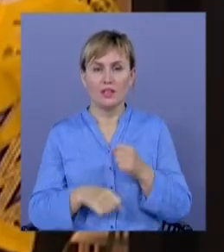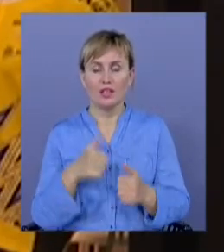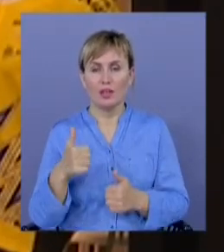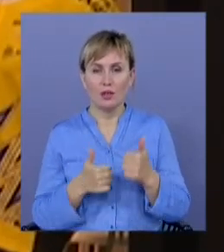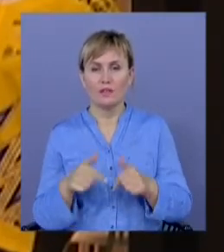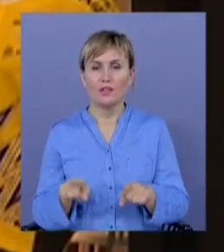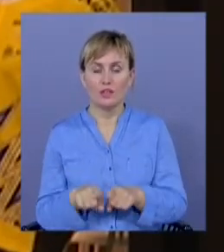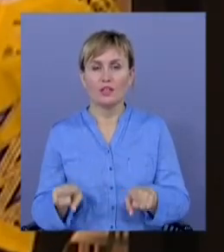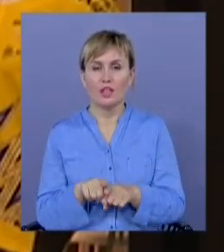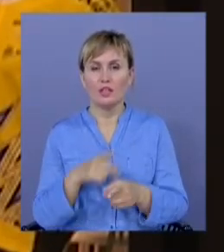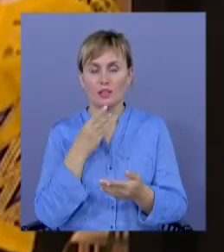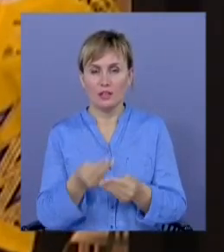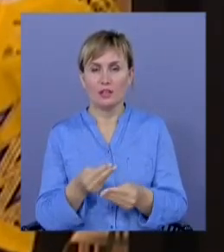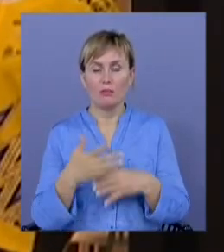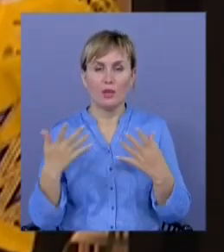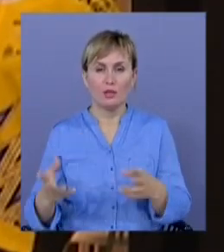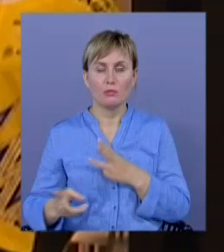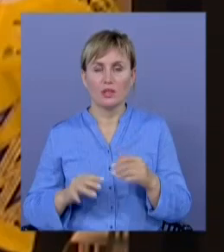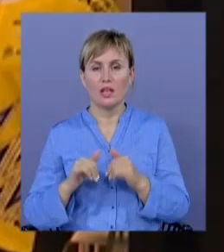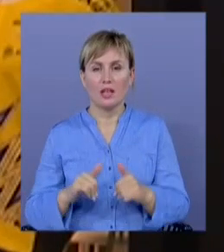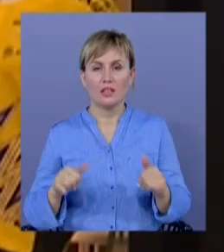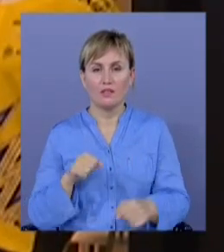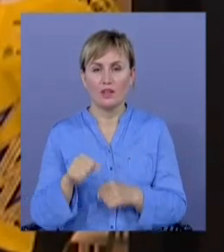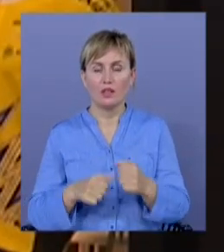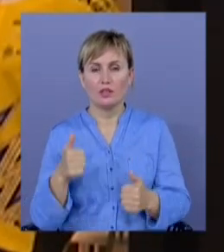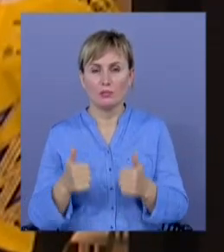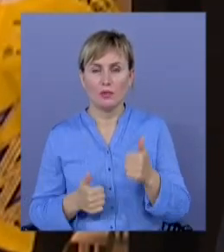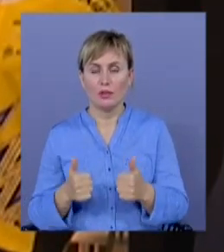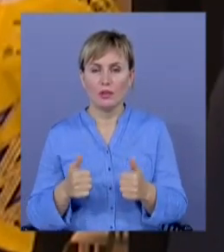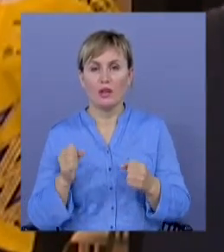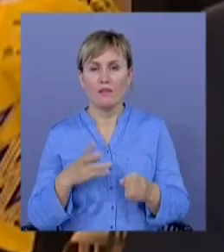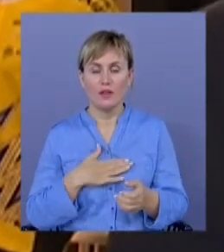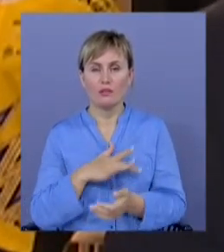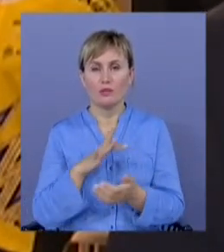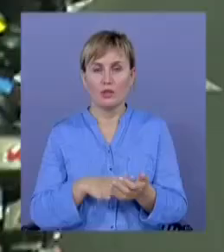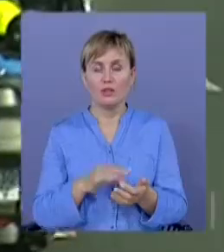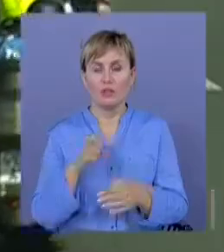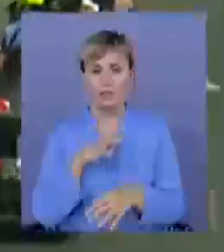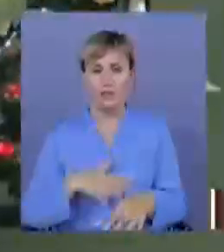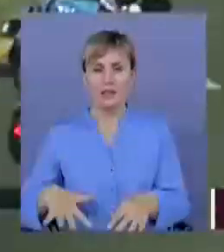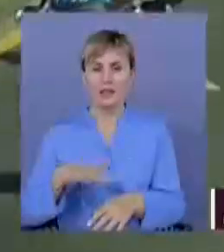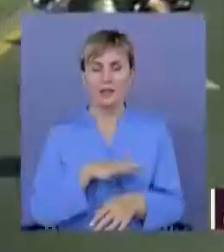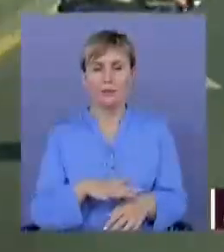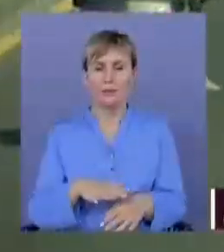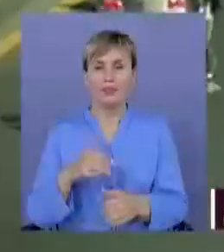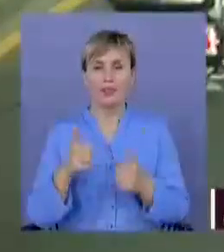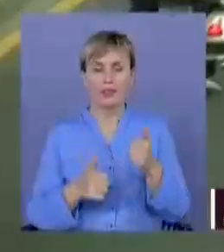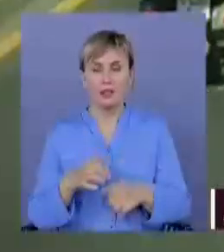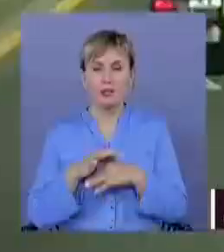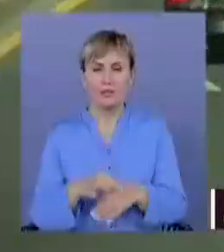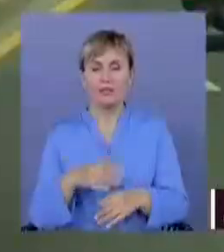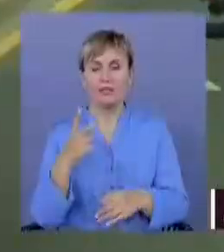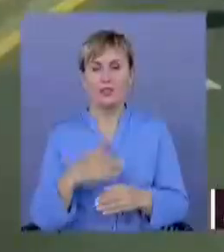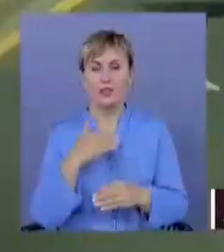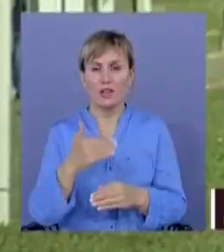равно также придает большой импульс развитию велоспорта как в нашем городе, так и в целом в нашей стране. Состязание пройдет в 2